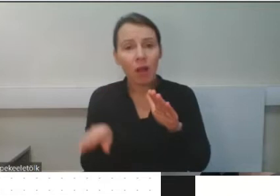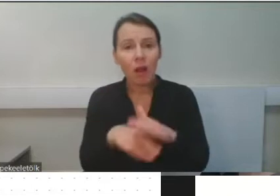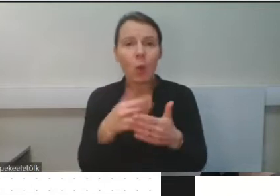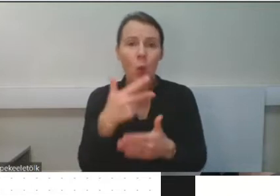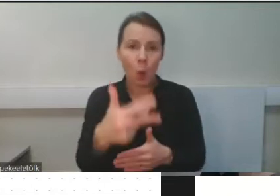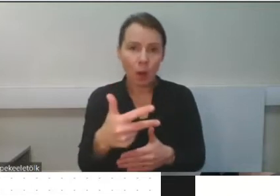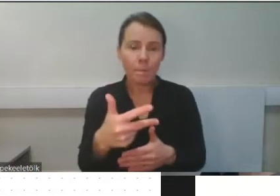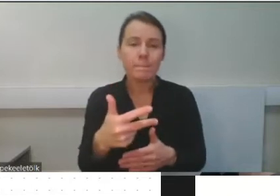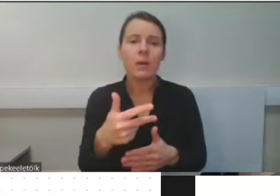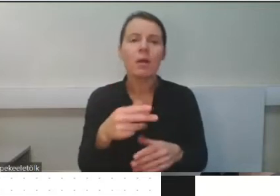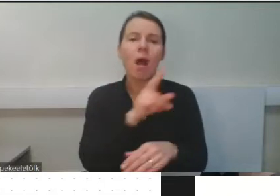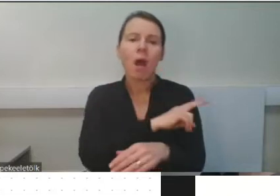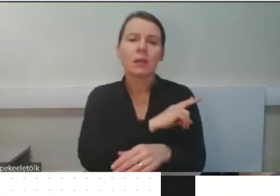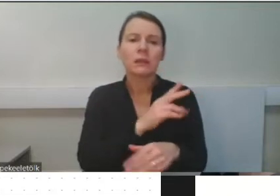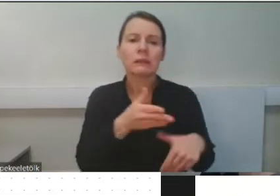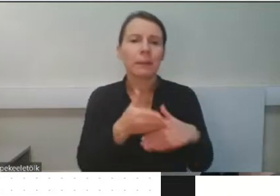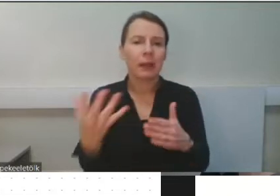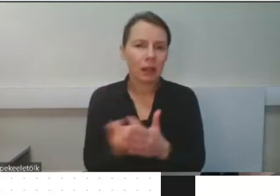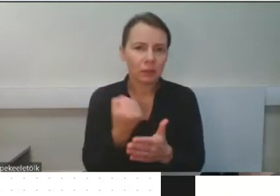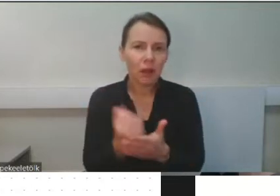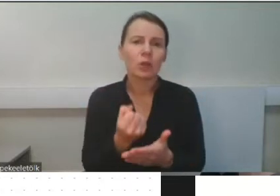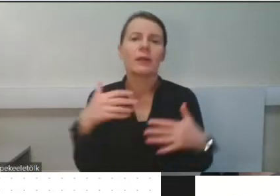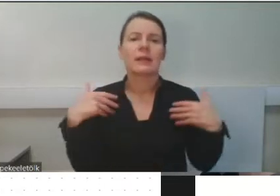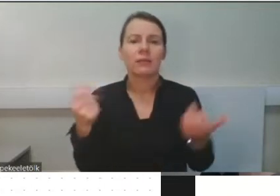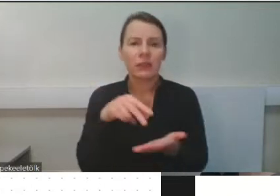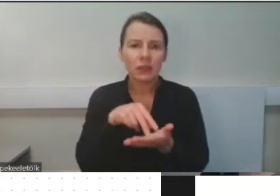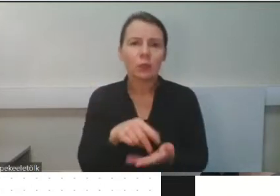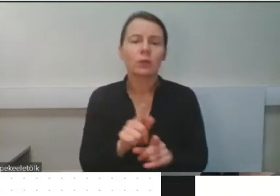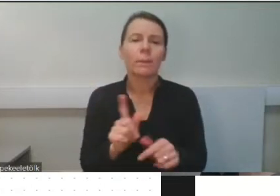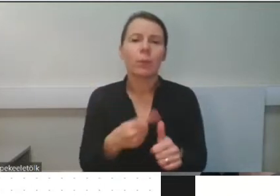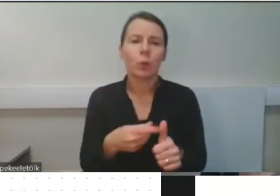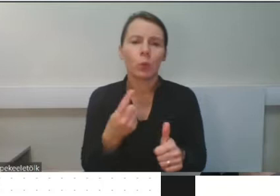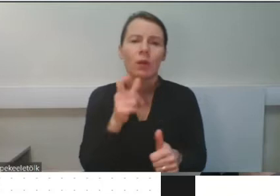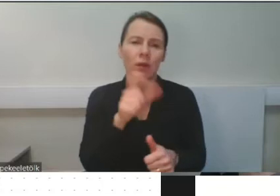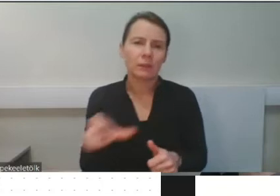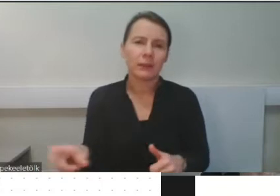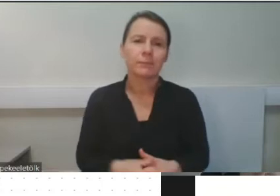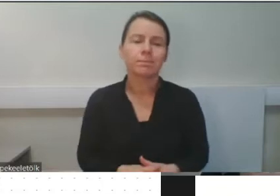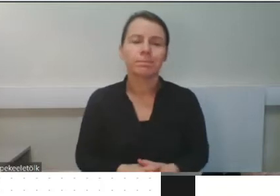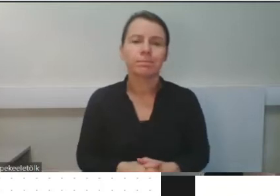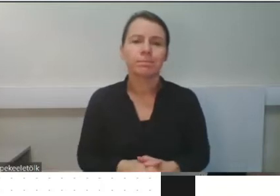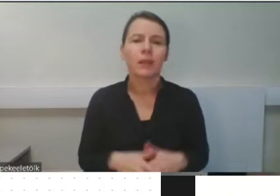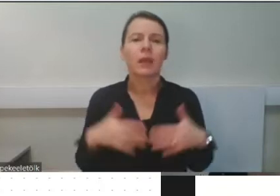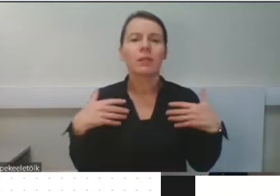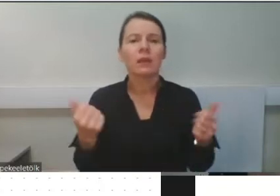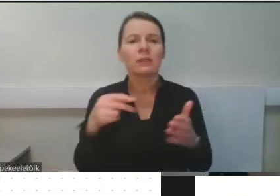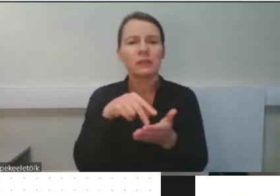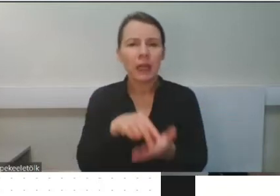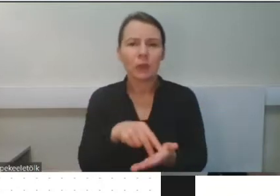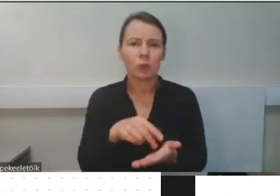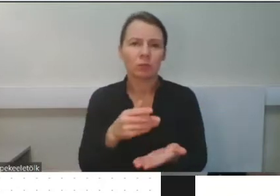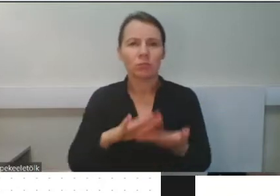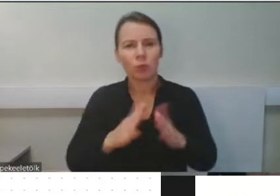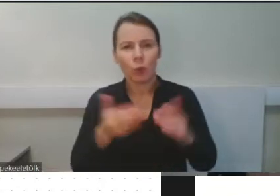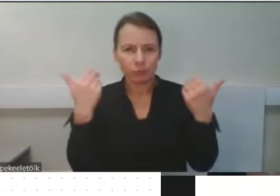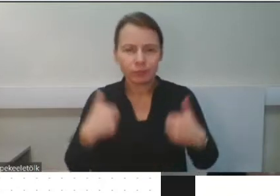pruugi vastet anda, kui näiteks tabelis või näite nimetus on näiteks mitmuses või käendes, et